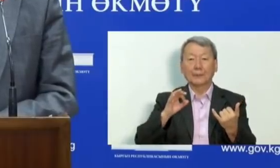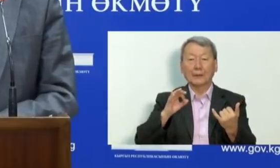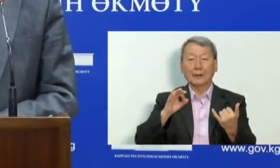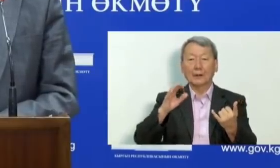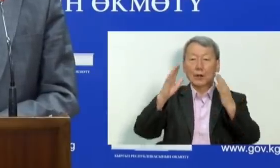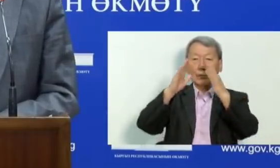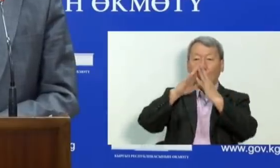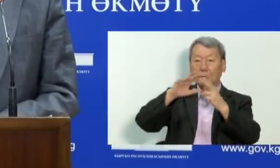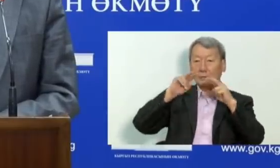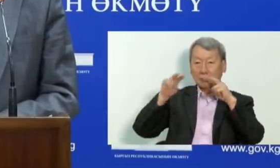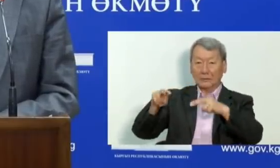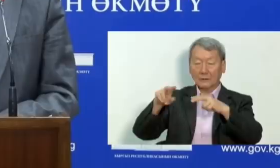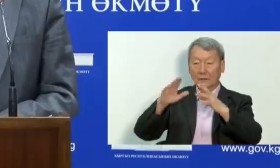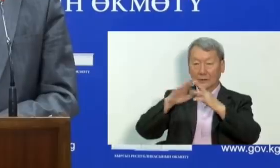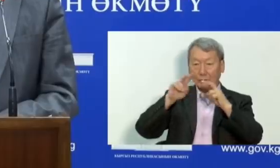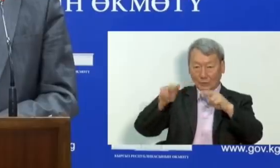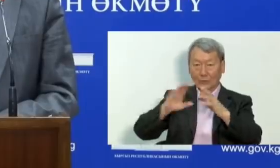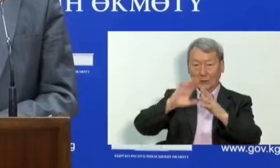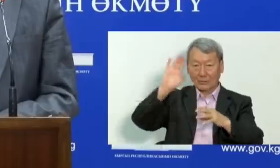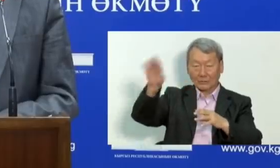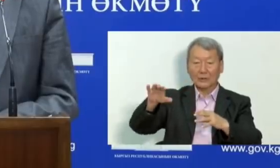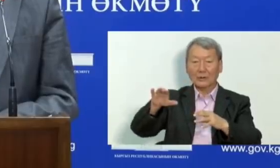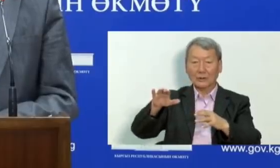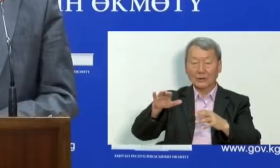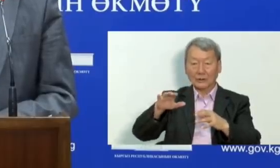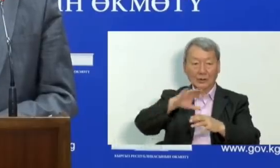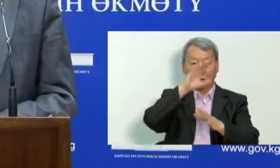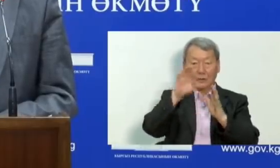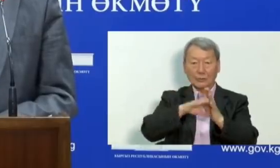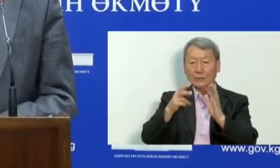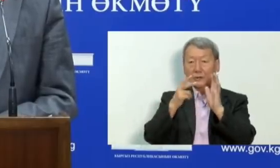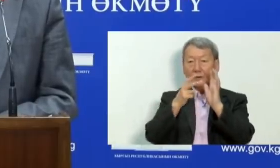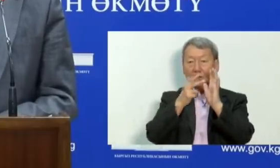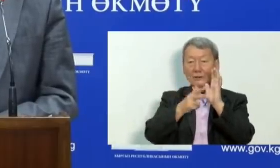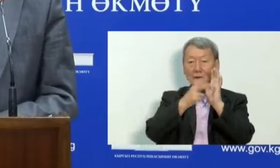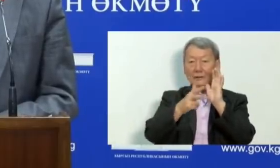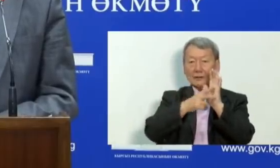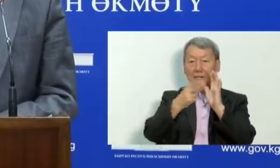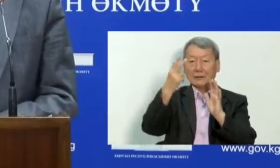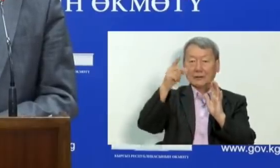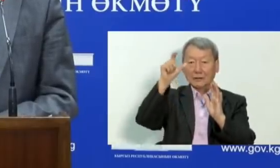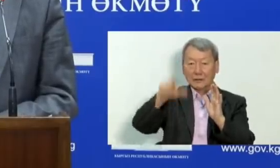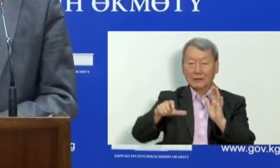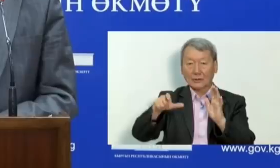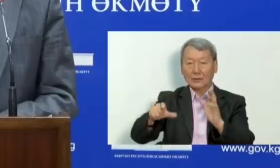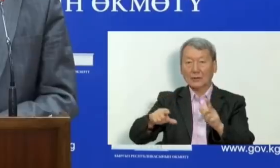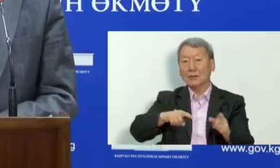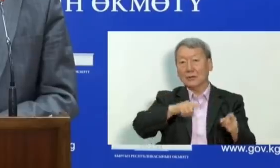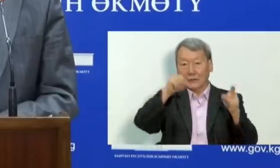үй карантинге чыгарылгандардын стационарлардан 82 киши